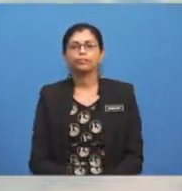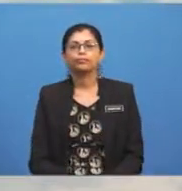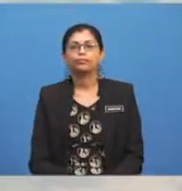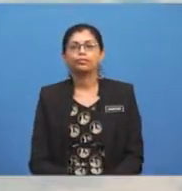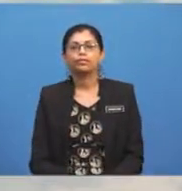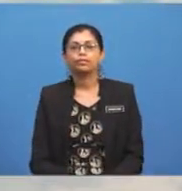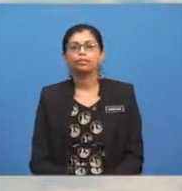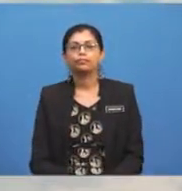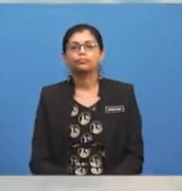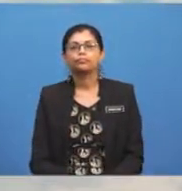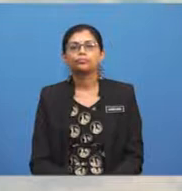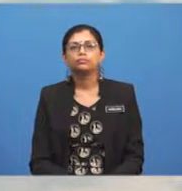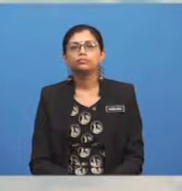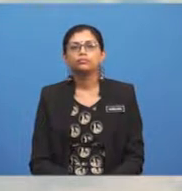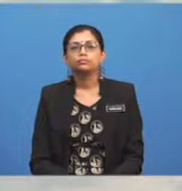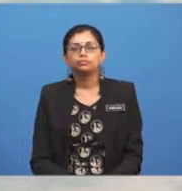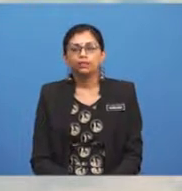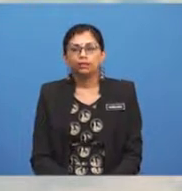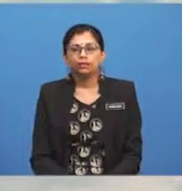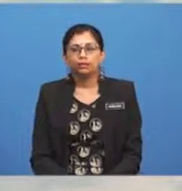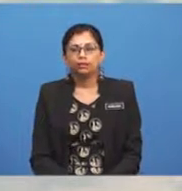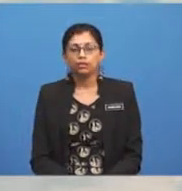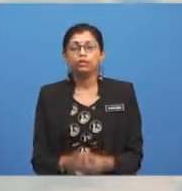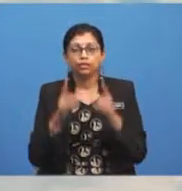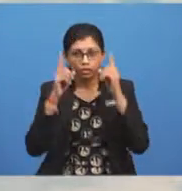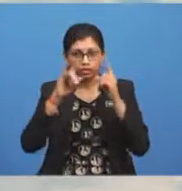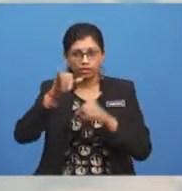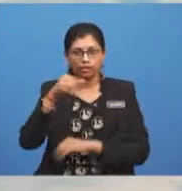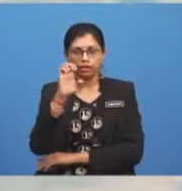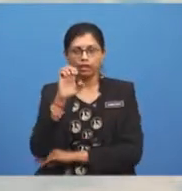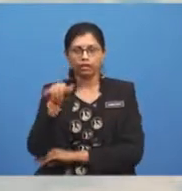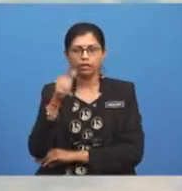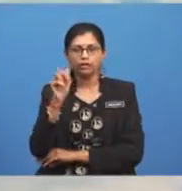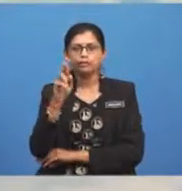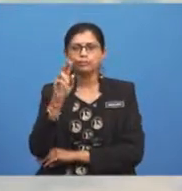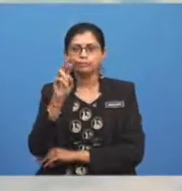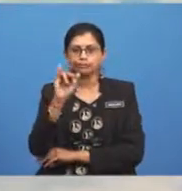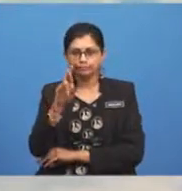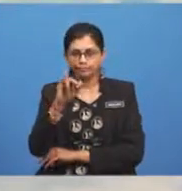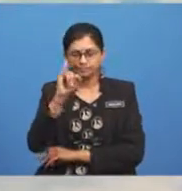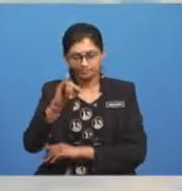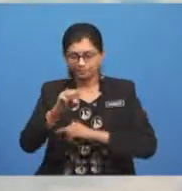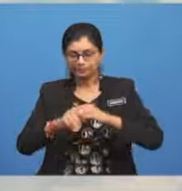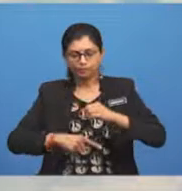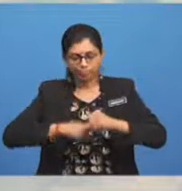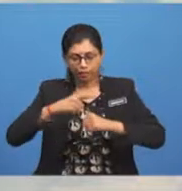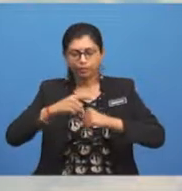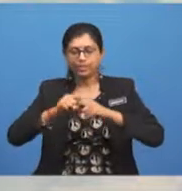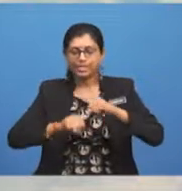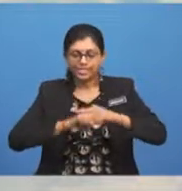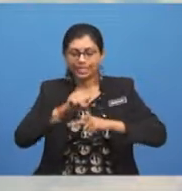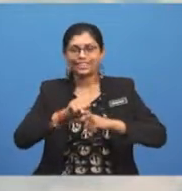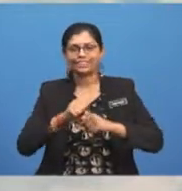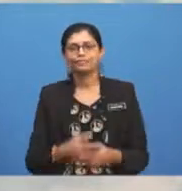kes ini adalah merujuk kepada jejari orbit satelit.